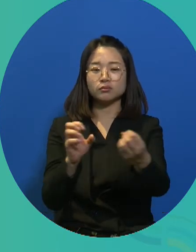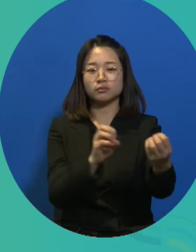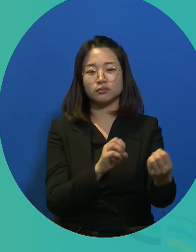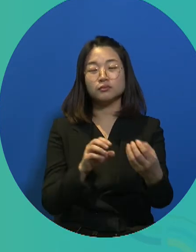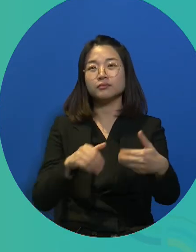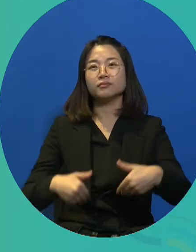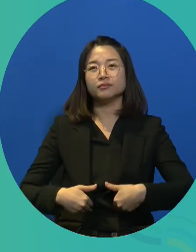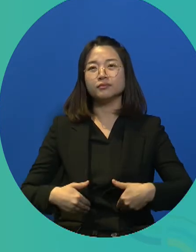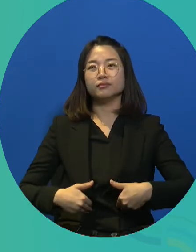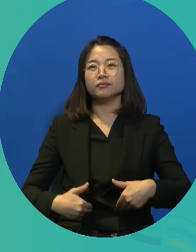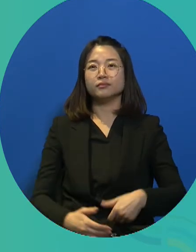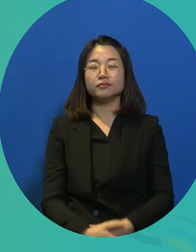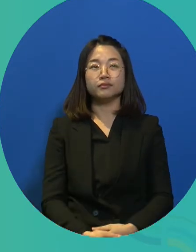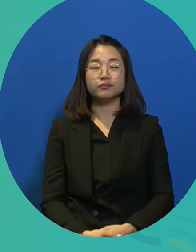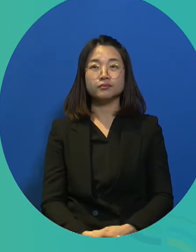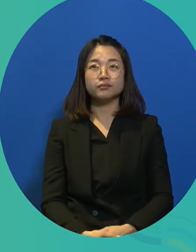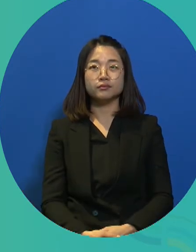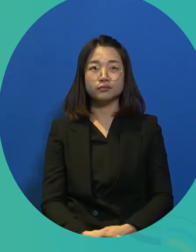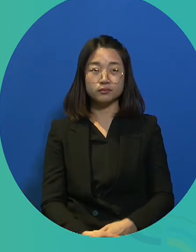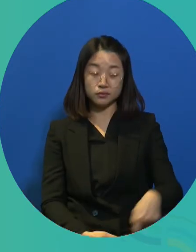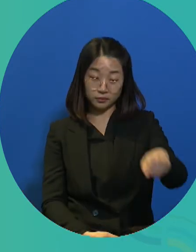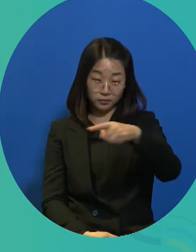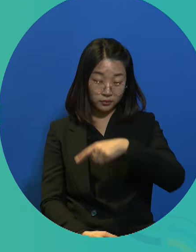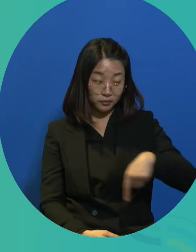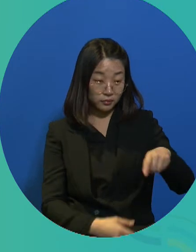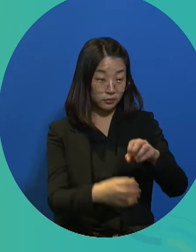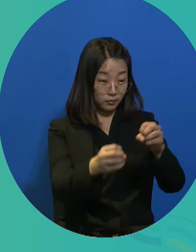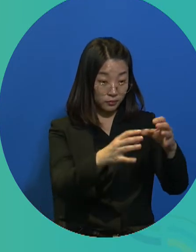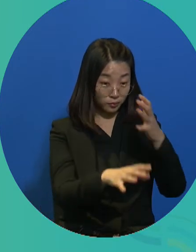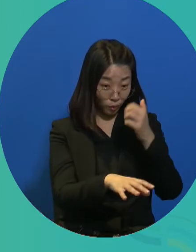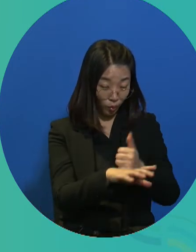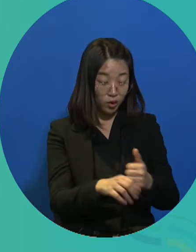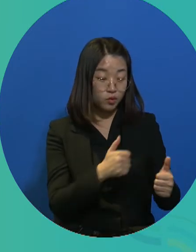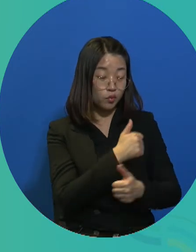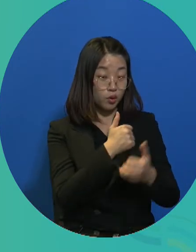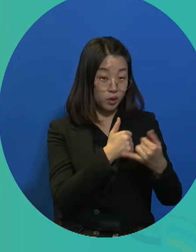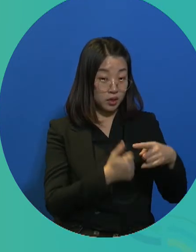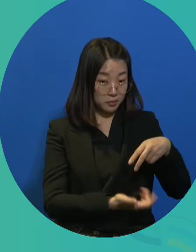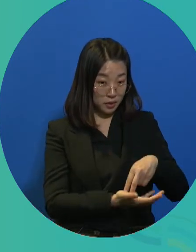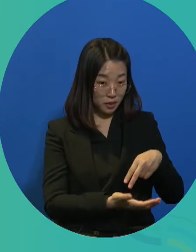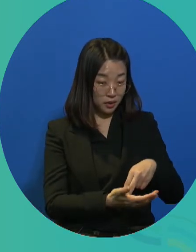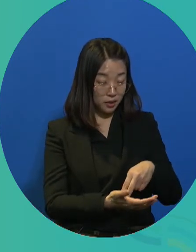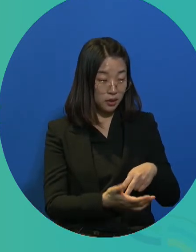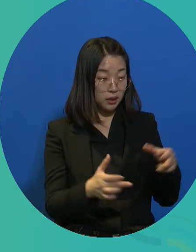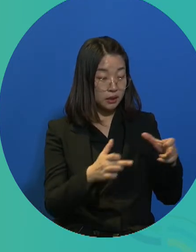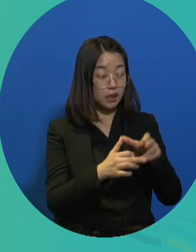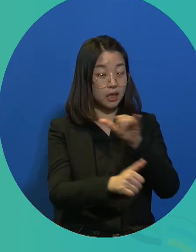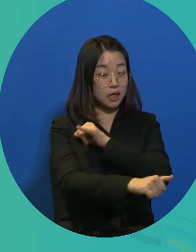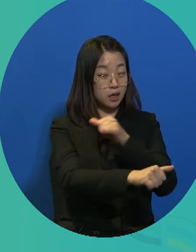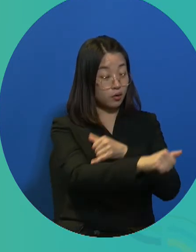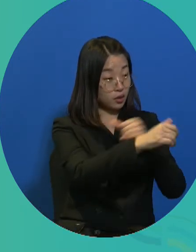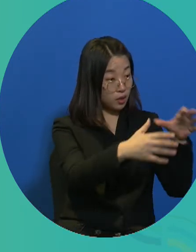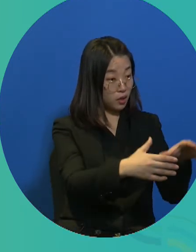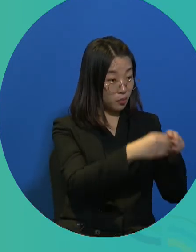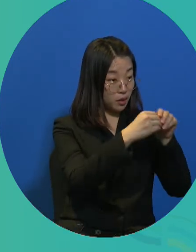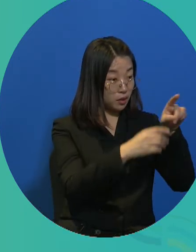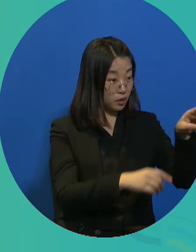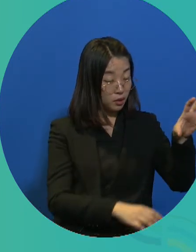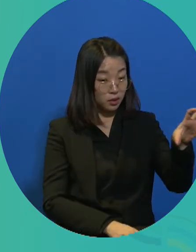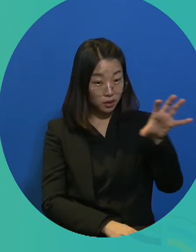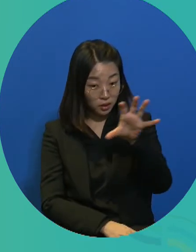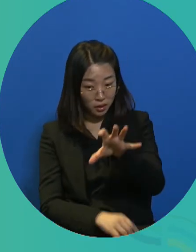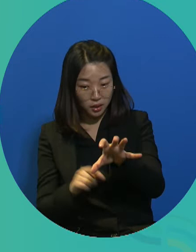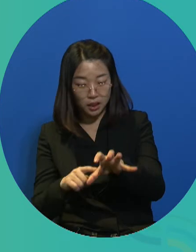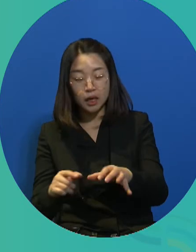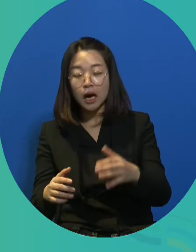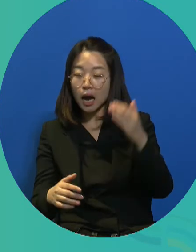텐데요. 그 사안들을 모두 고려해서 위원회가 협약을 어떻게 국내법상으로 혹은